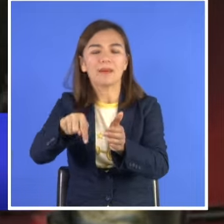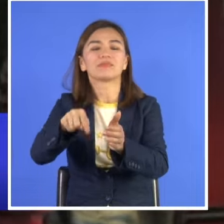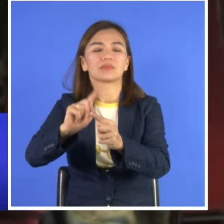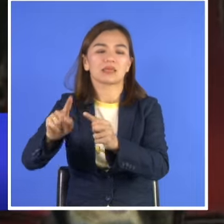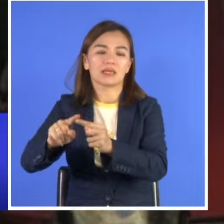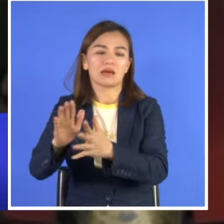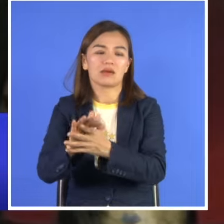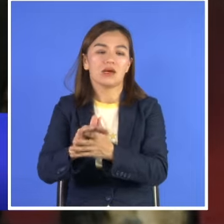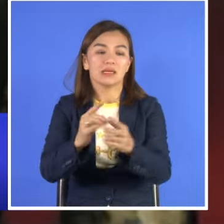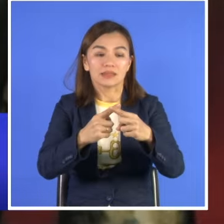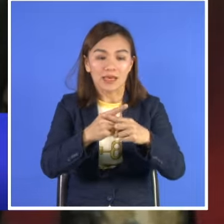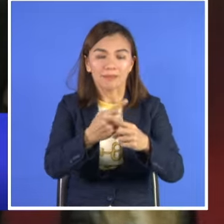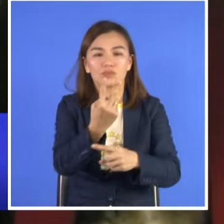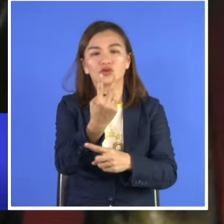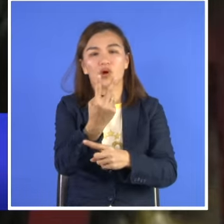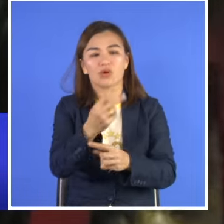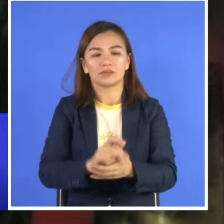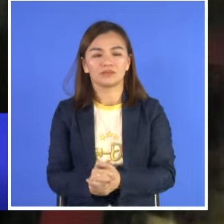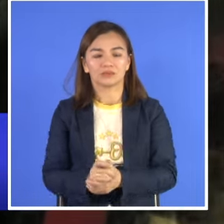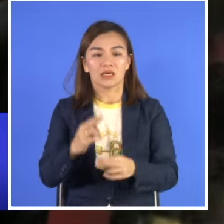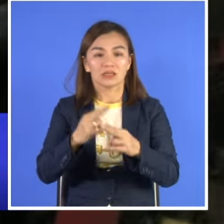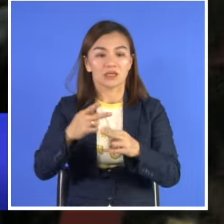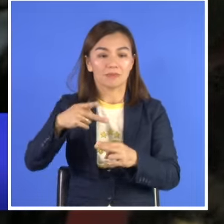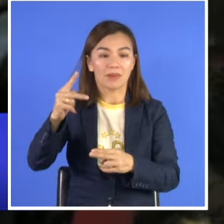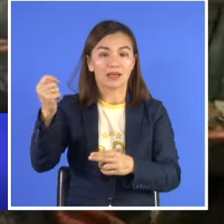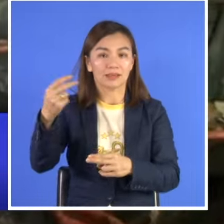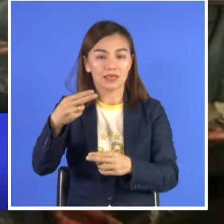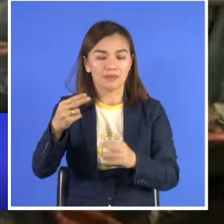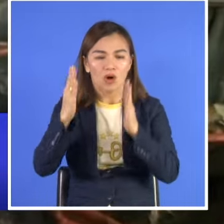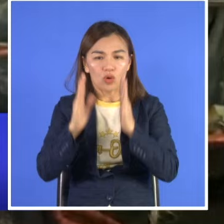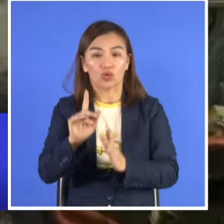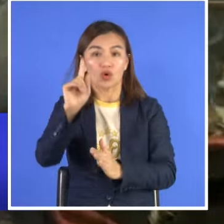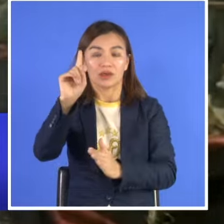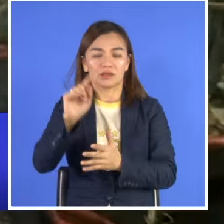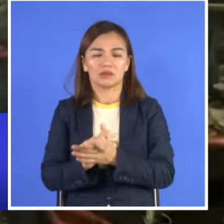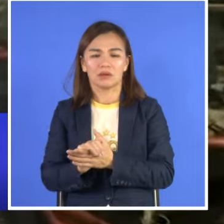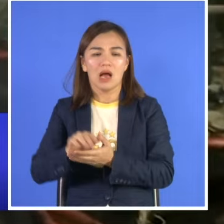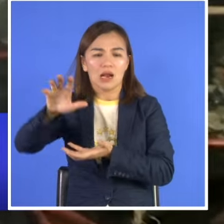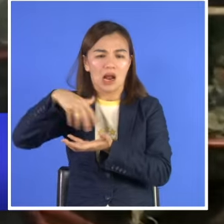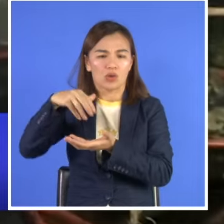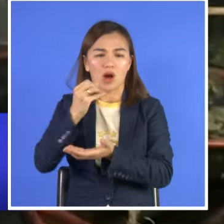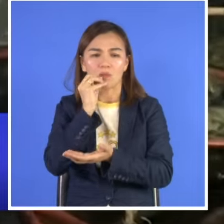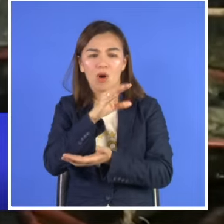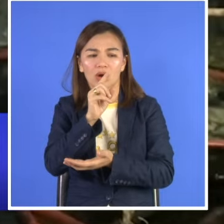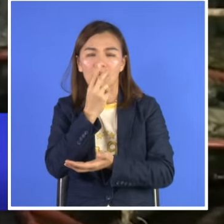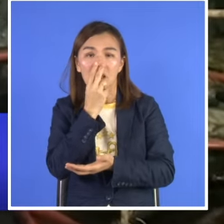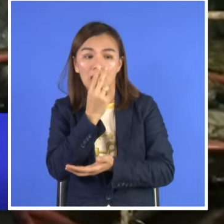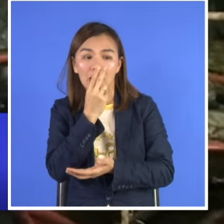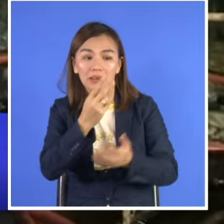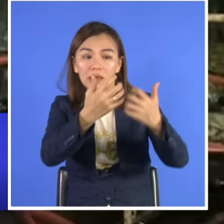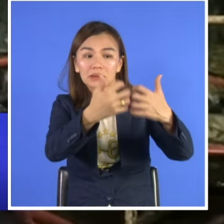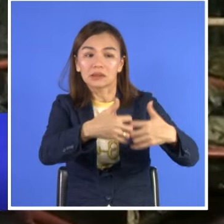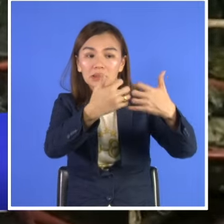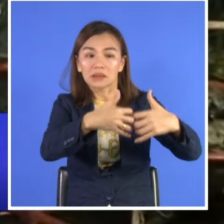อีก 2คนว่าอย่างงั้นนายประทีปขินขุนทดเนี่ยชาวบ้านคนหนึ่งบอกว่าตอนเกิดเหตุเนี่ยเห็นเห็นๆเครื่องยนต์เป็นเครื่อง